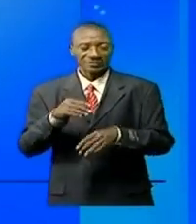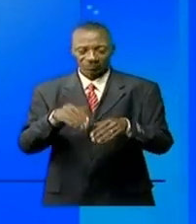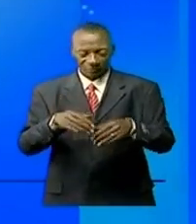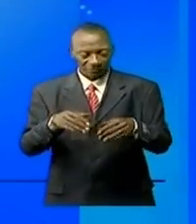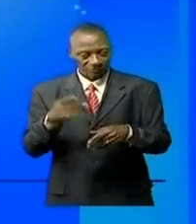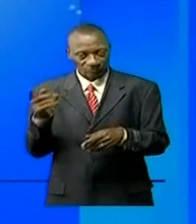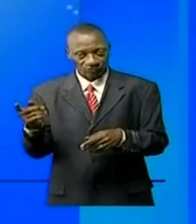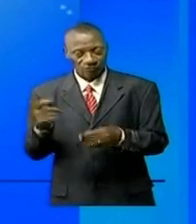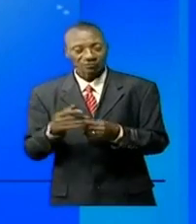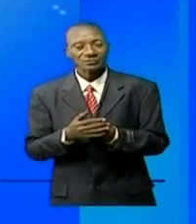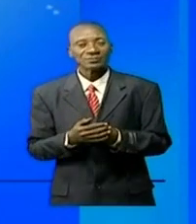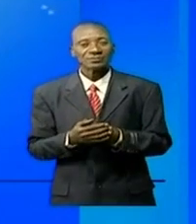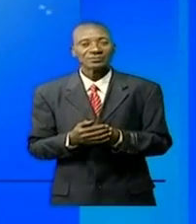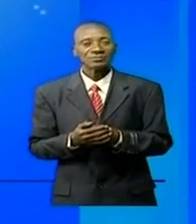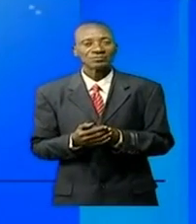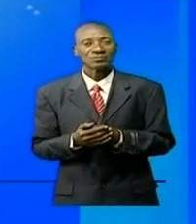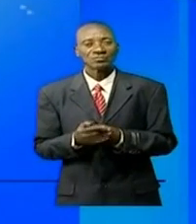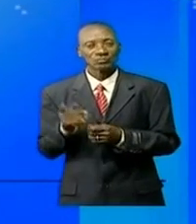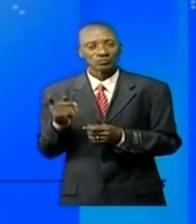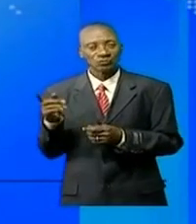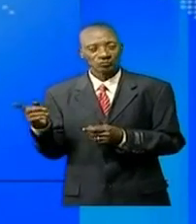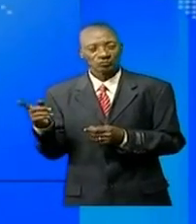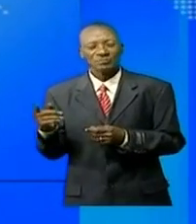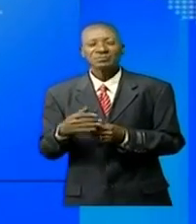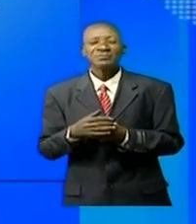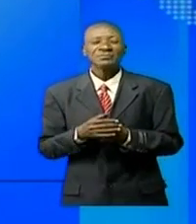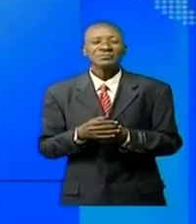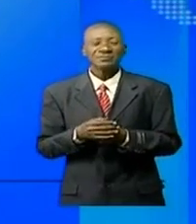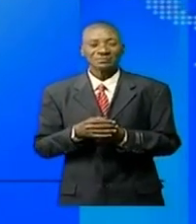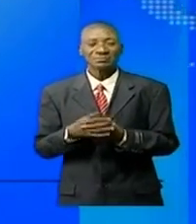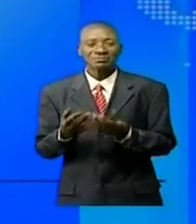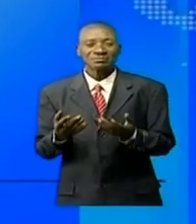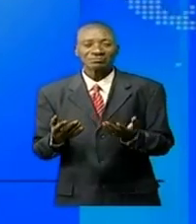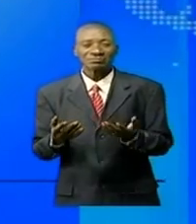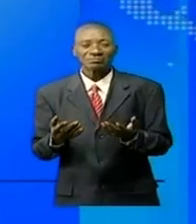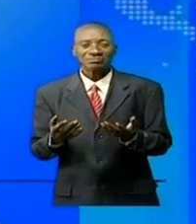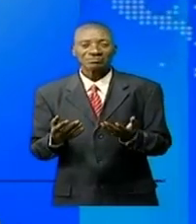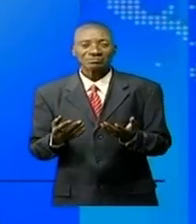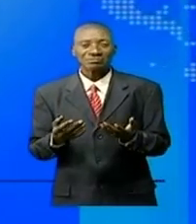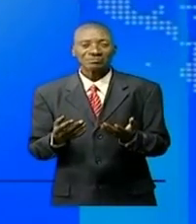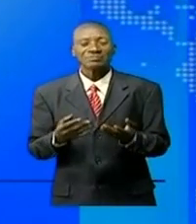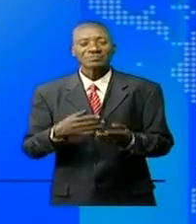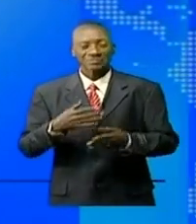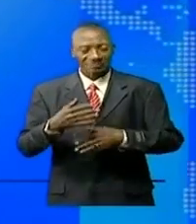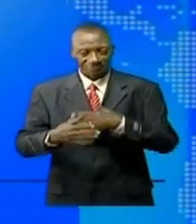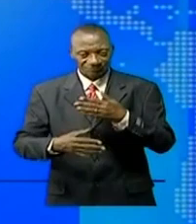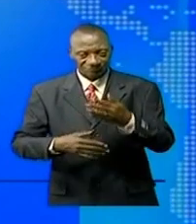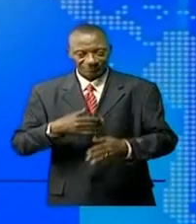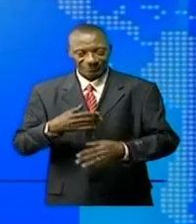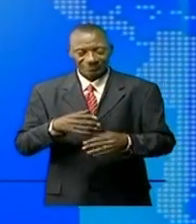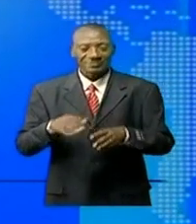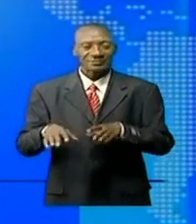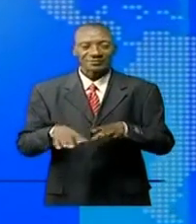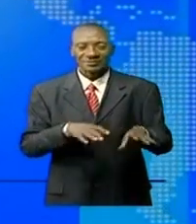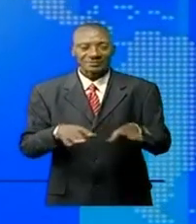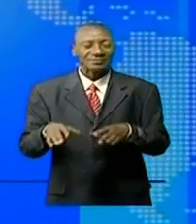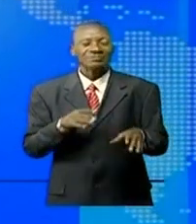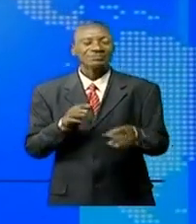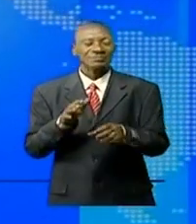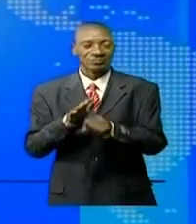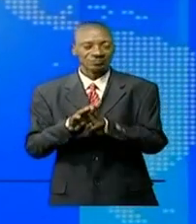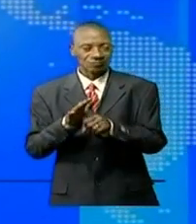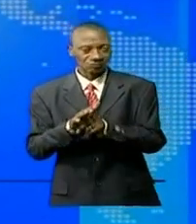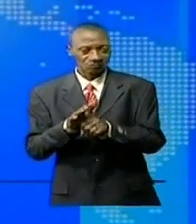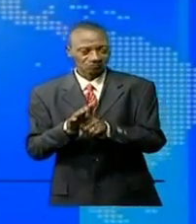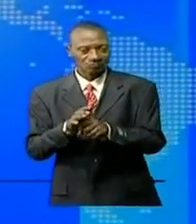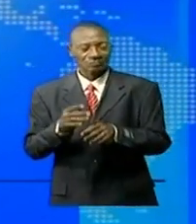Kinshasa, Gentil Ngobila. Jean Goy invite la population de la Tchango à plus d'unité pour le développement et la